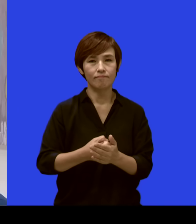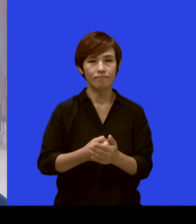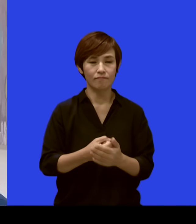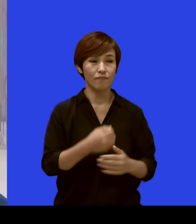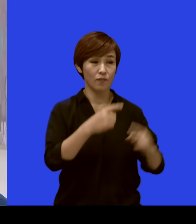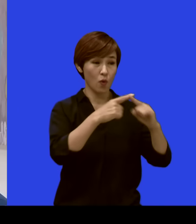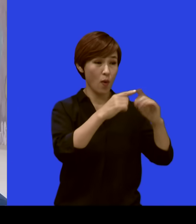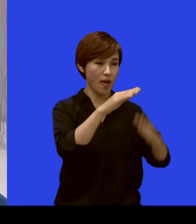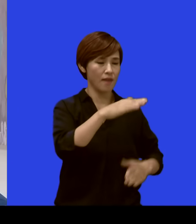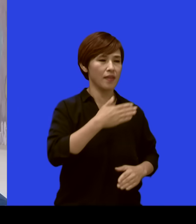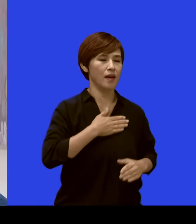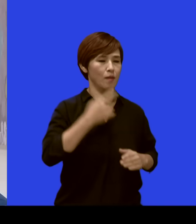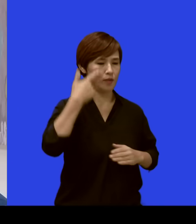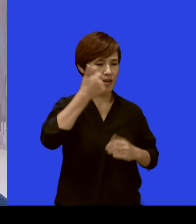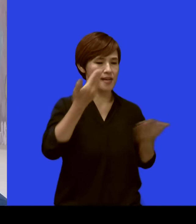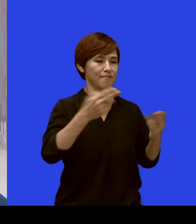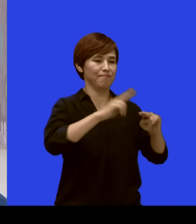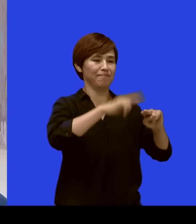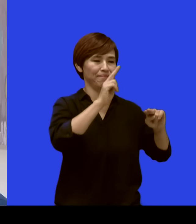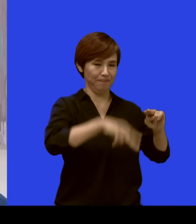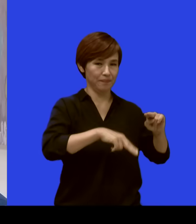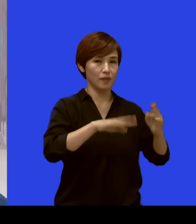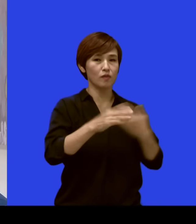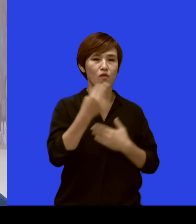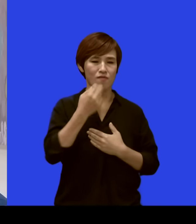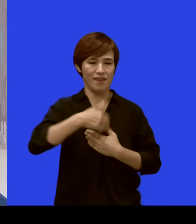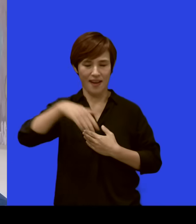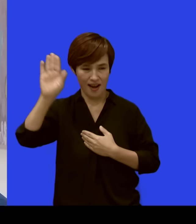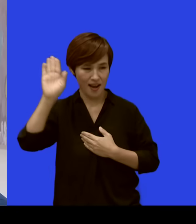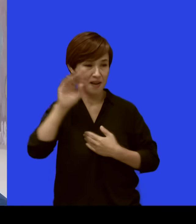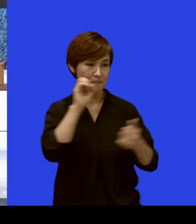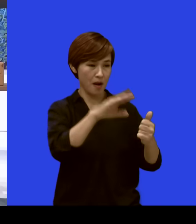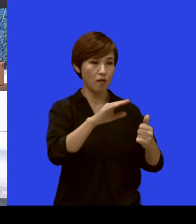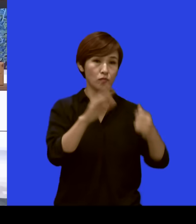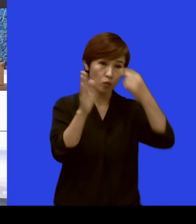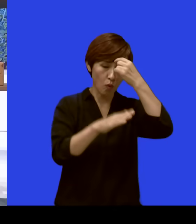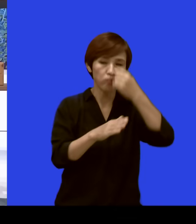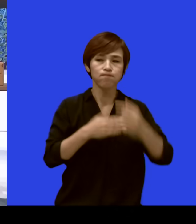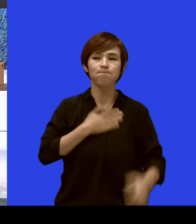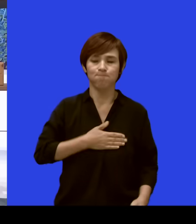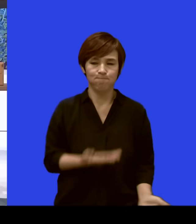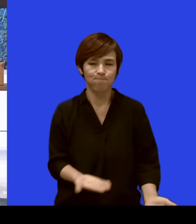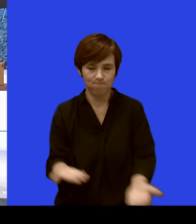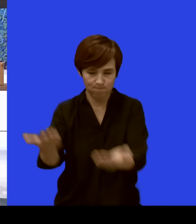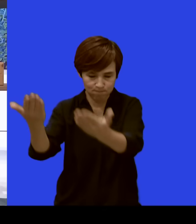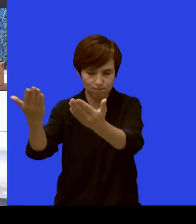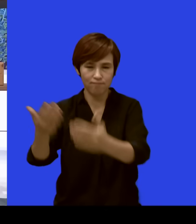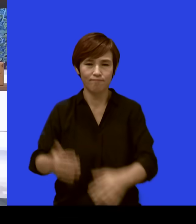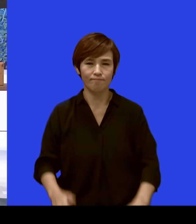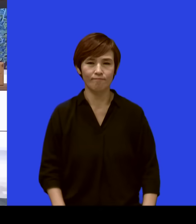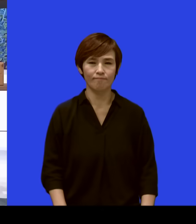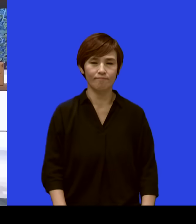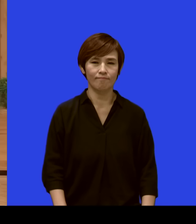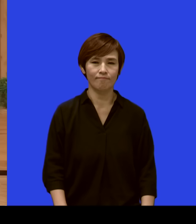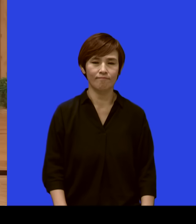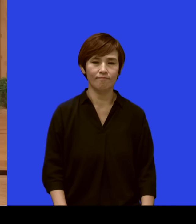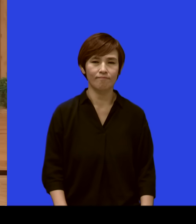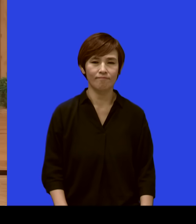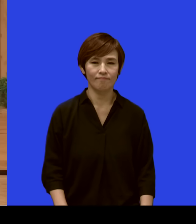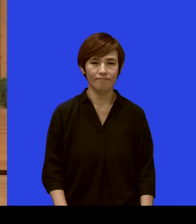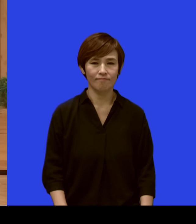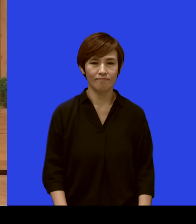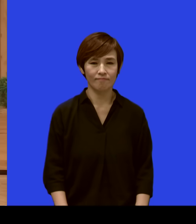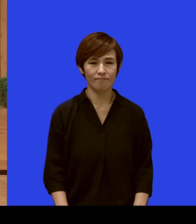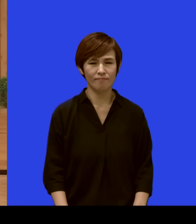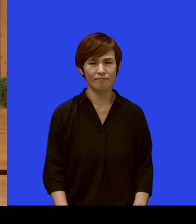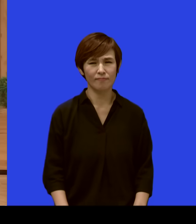교회에다가 사임을 하고 이제 서울로 가겠다고 그랬는데 교인들이 보내주셨습니다. 목사님 보내드리자. 느헤미야 가서 일하시는데. 아니, 포기해야